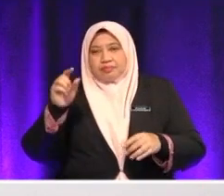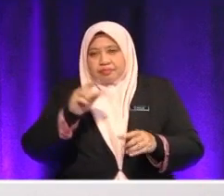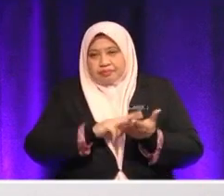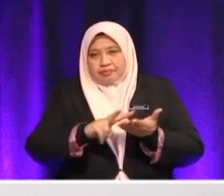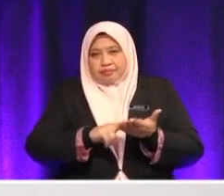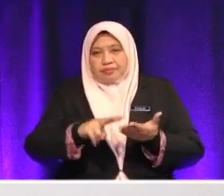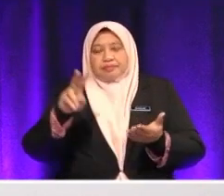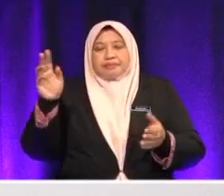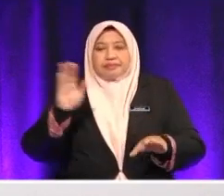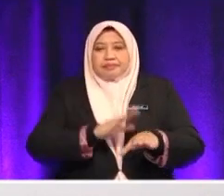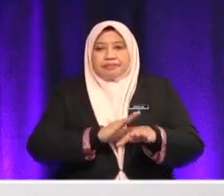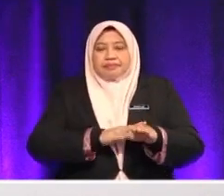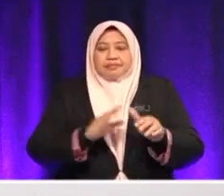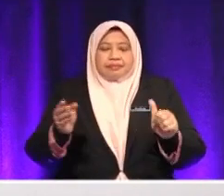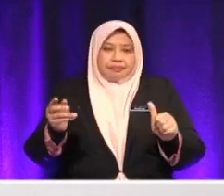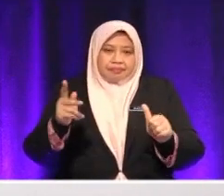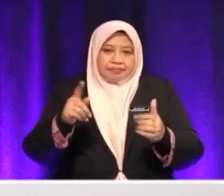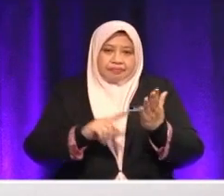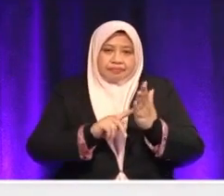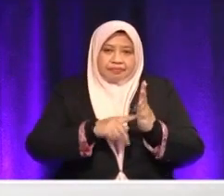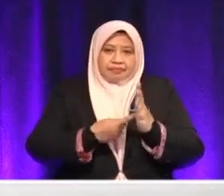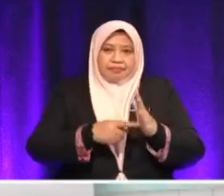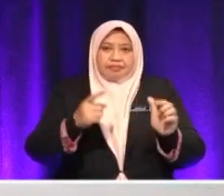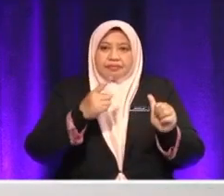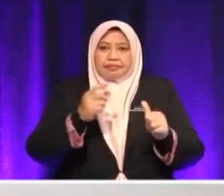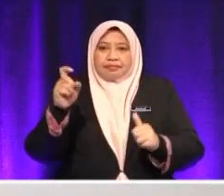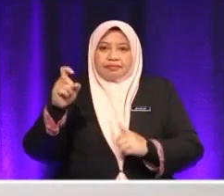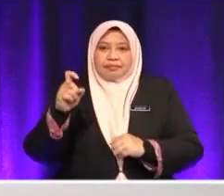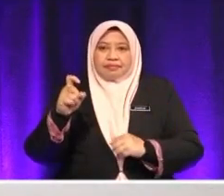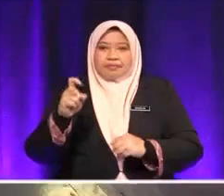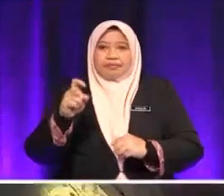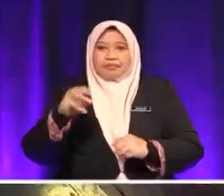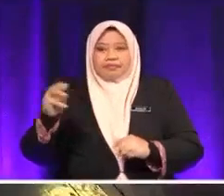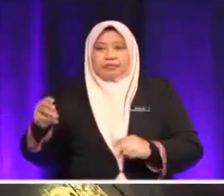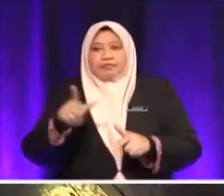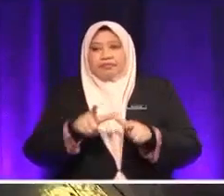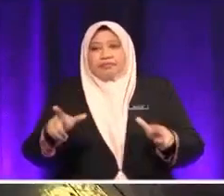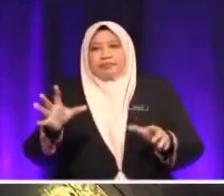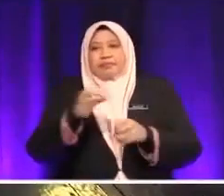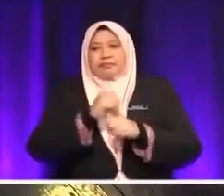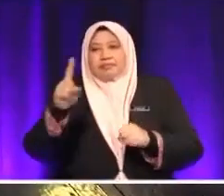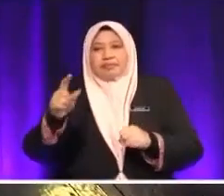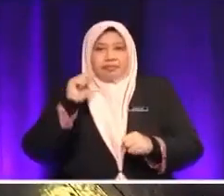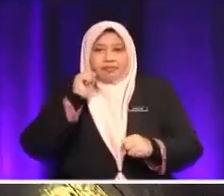Pak six jadi Alisa kita bagi dua stiker mana kalian yang lain kita tidak bagi satu stiker